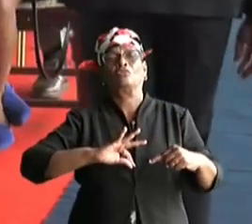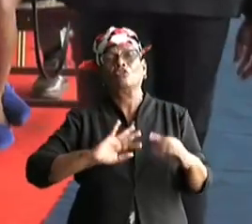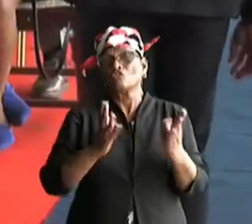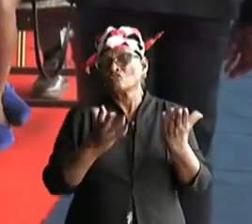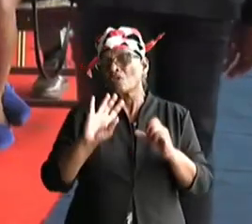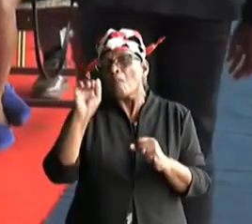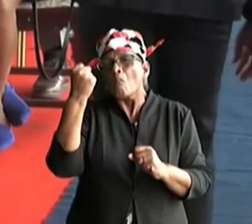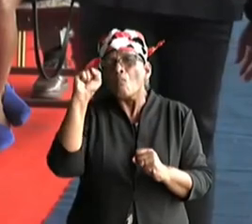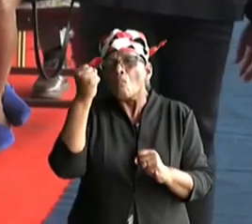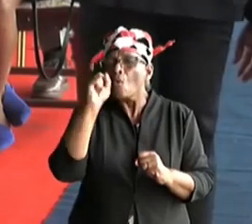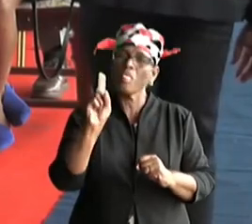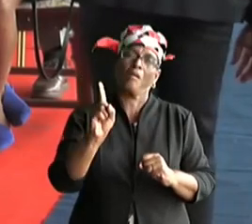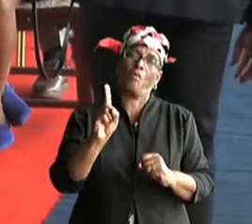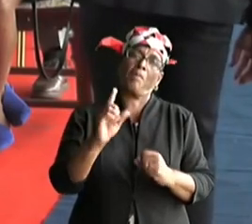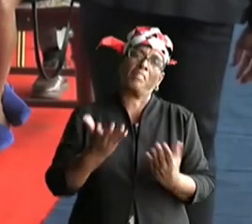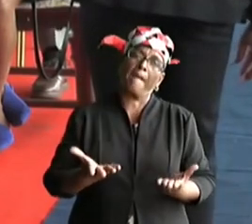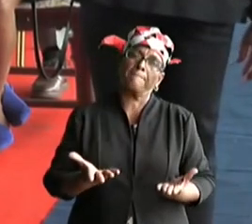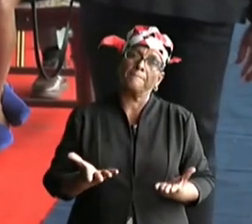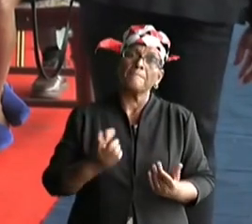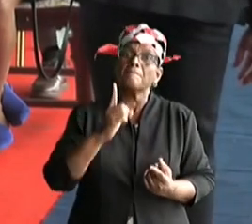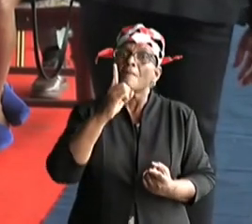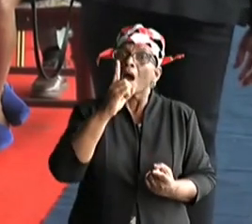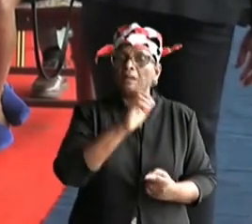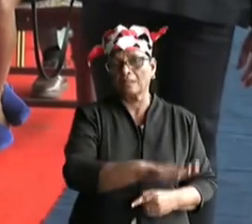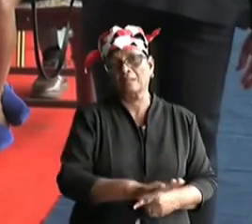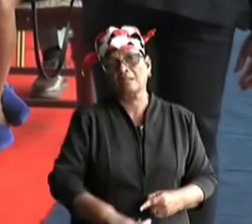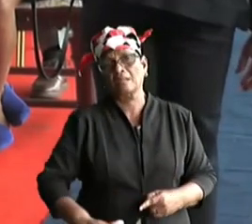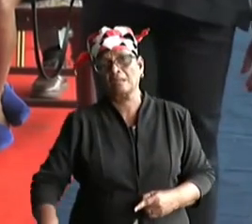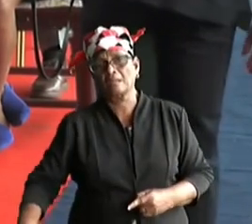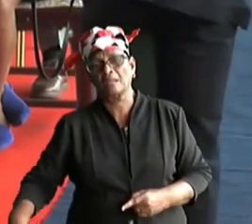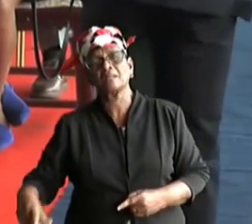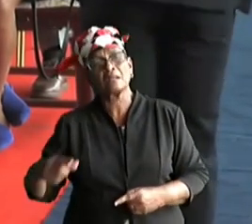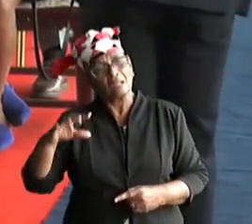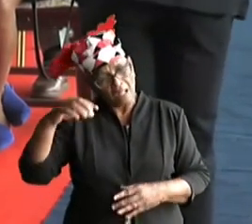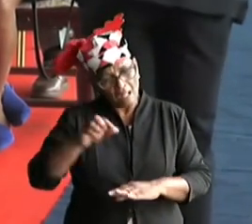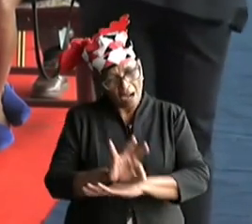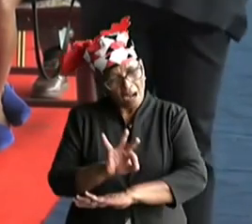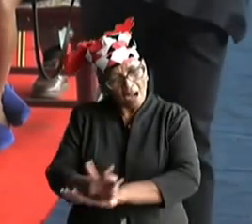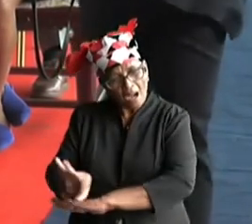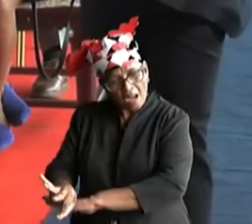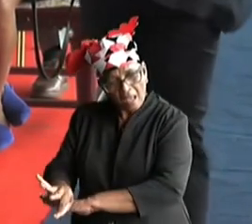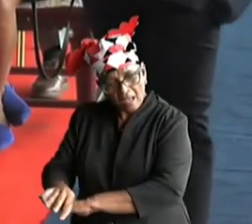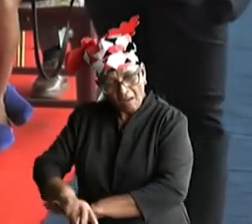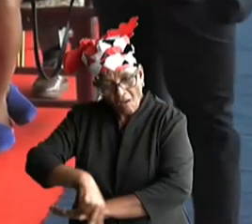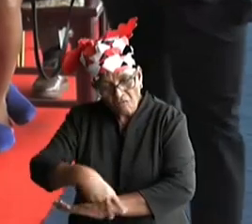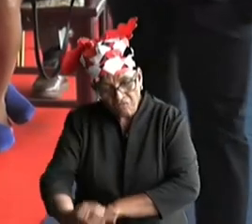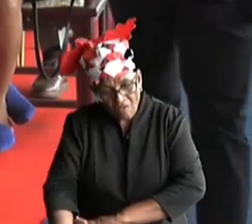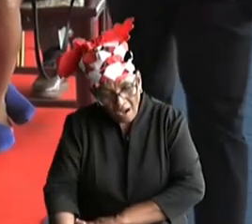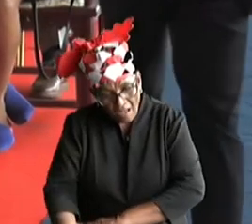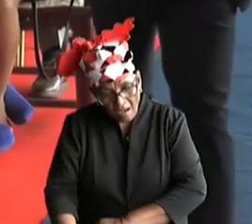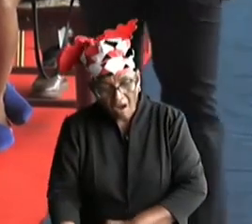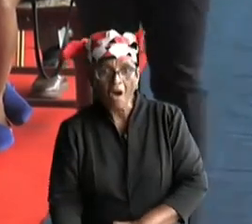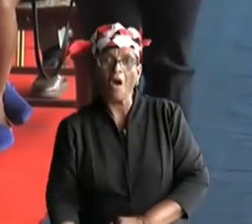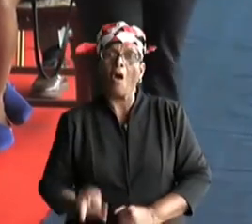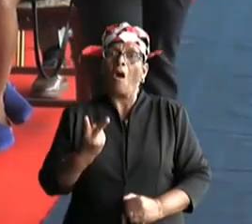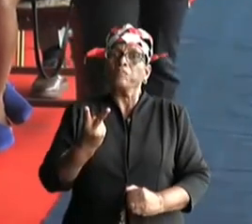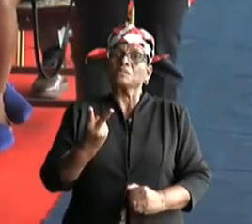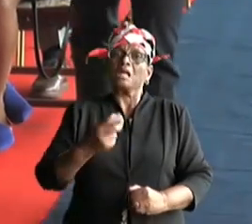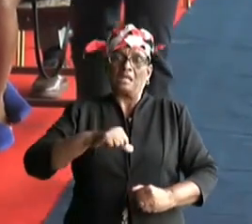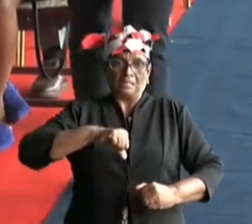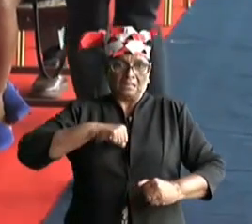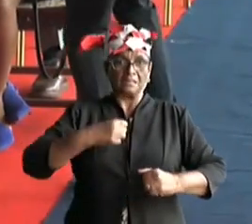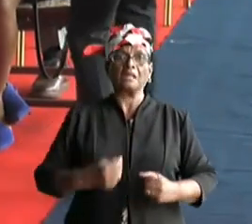moeilijke momenten komen, maar kinderen leren ook na te zijn gevallen dat op de eigen benen staan de